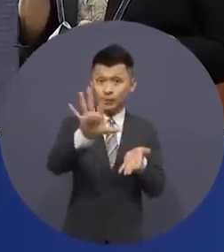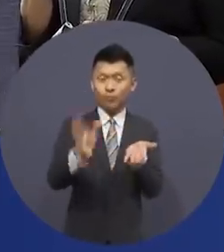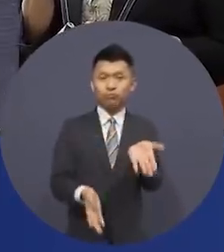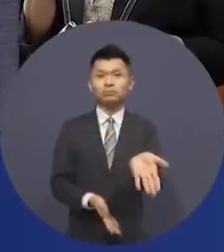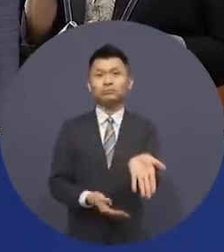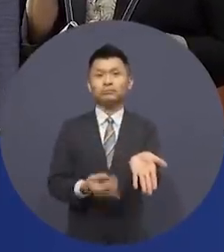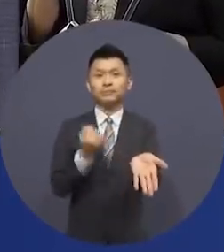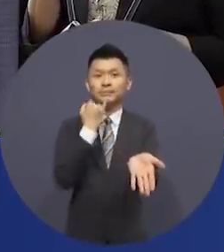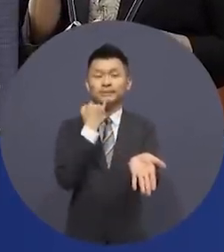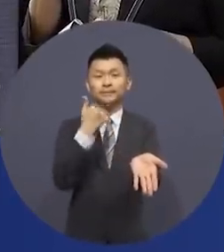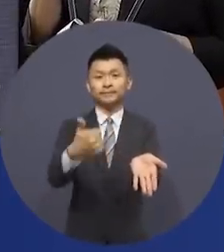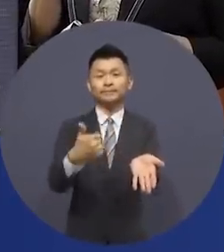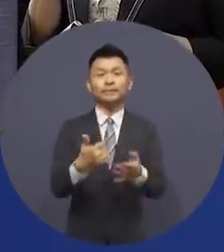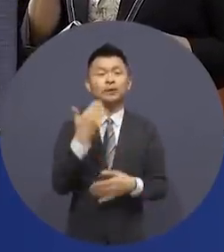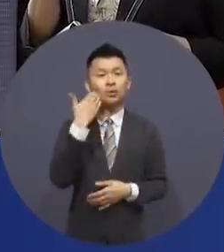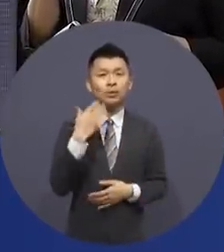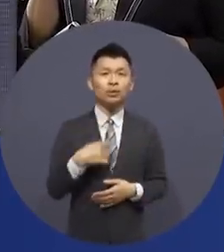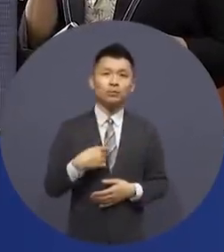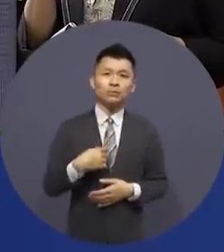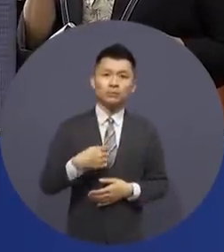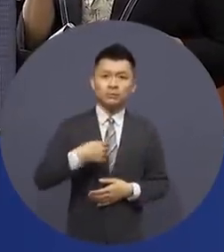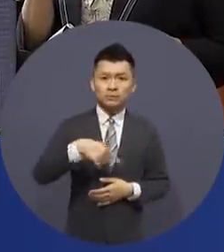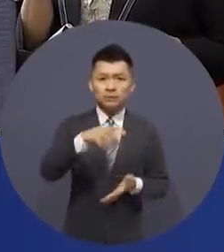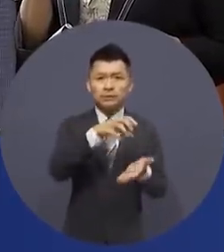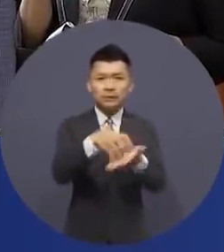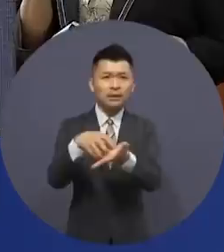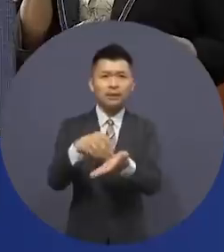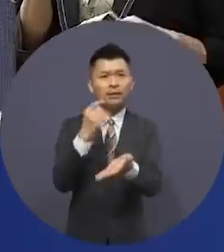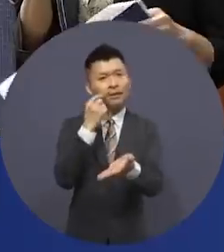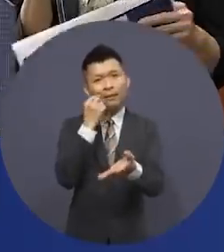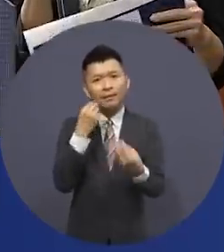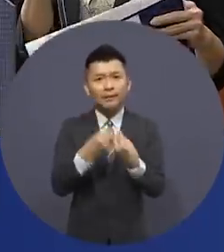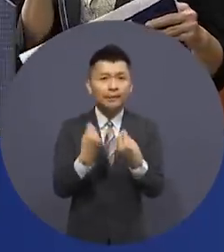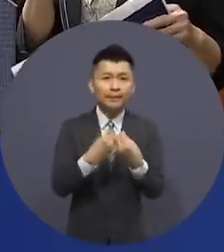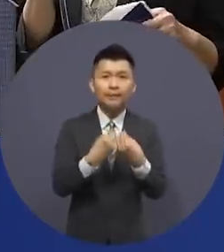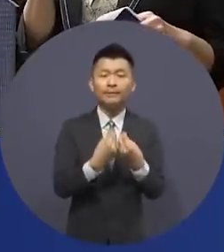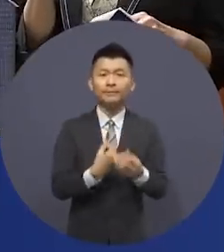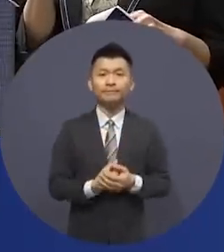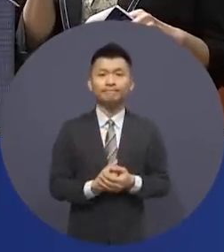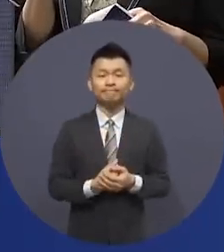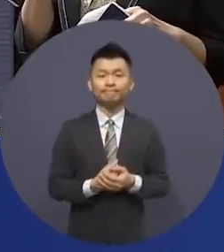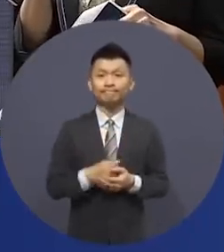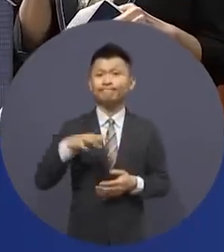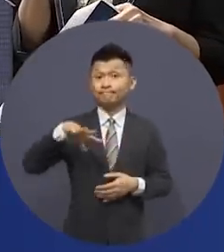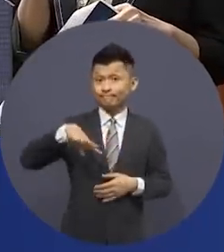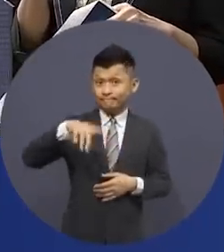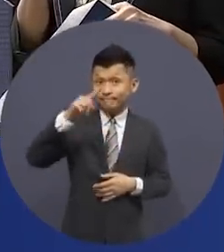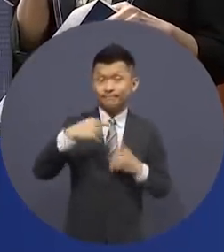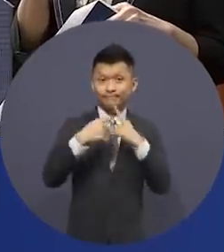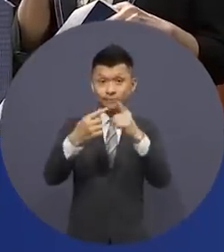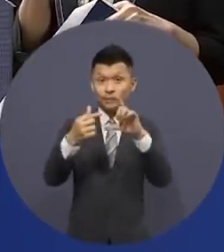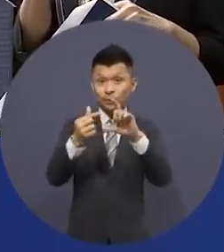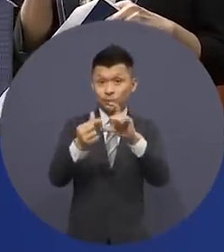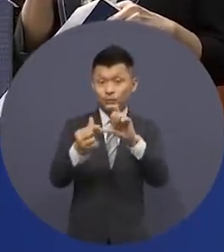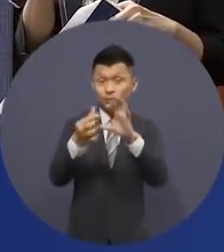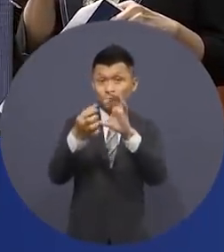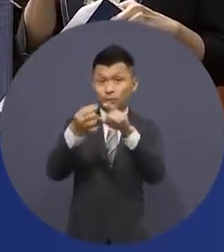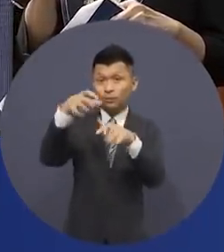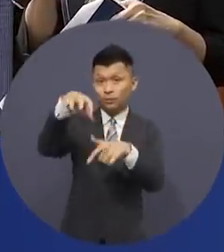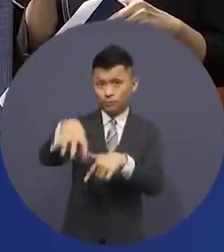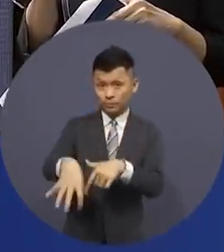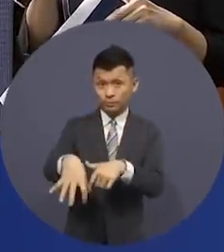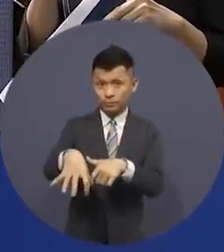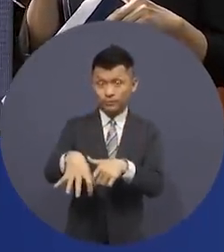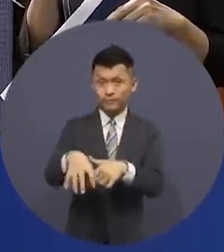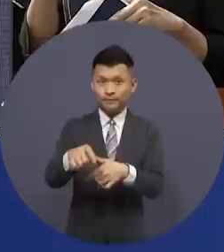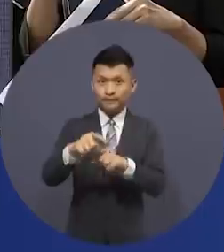好。如果万一你无法去做证明的时候，其实可以先到区公所去做一个简单